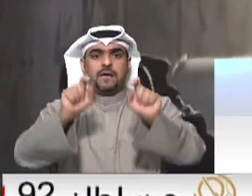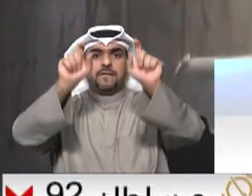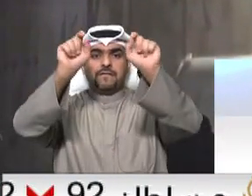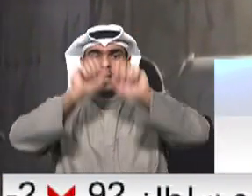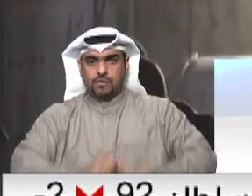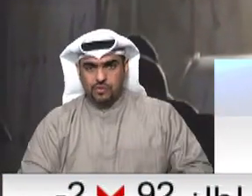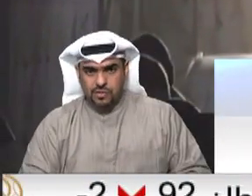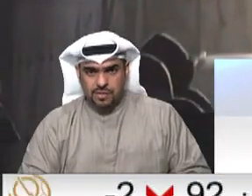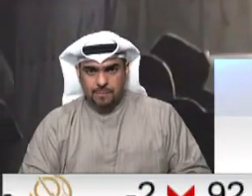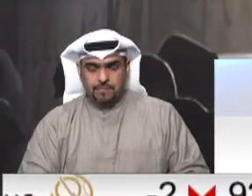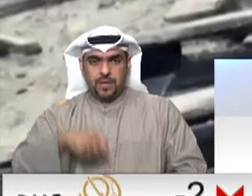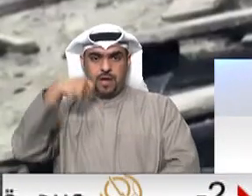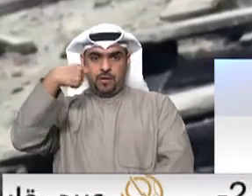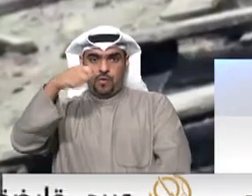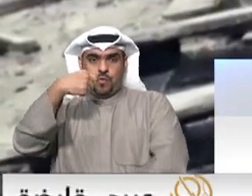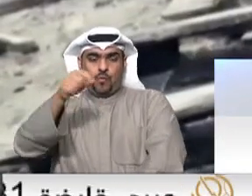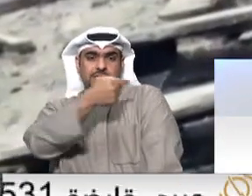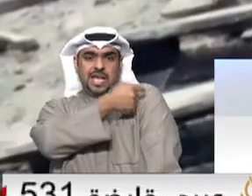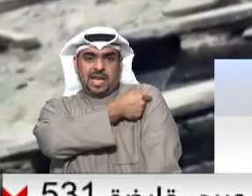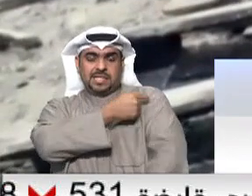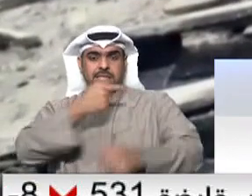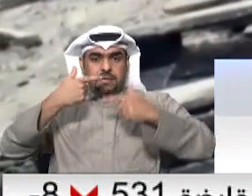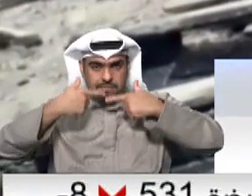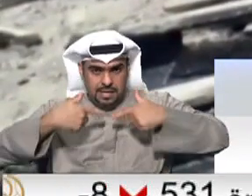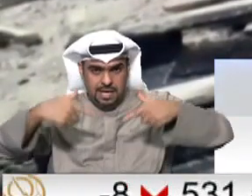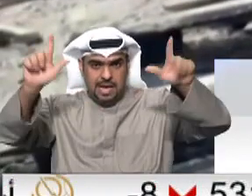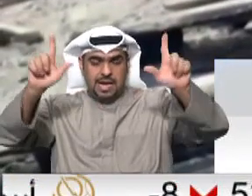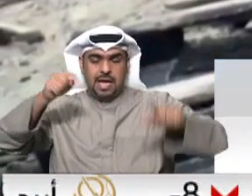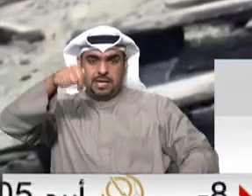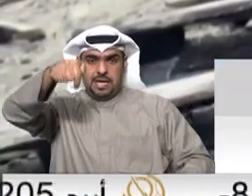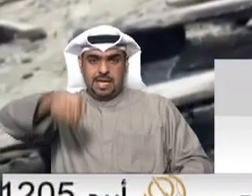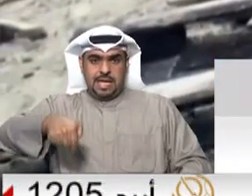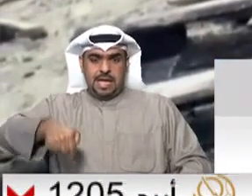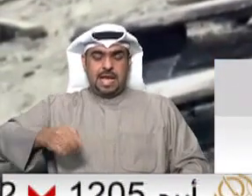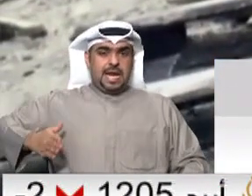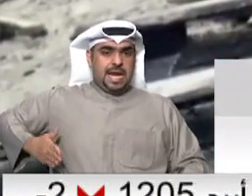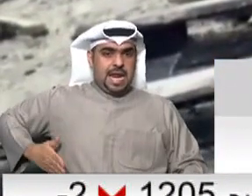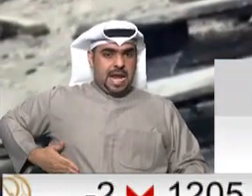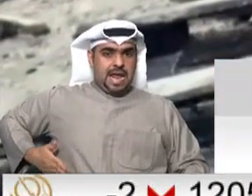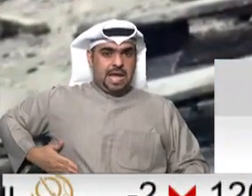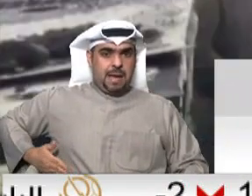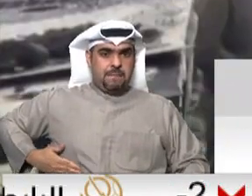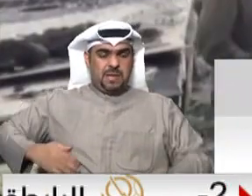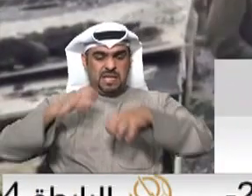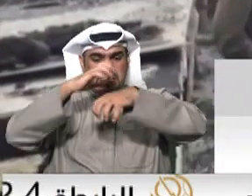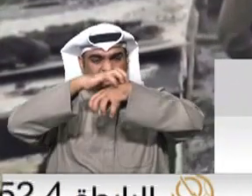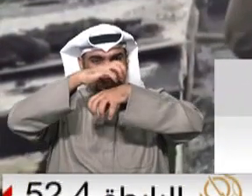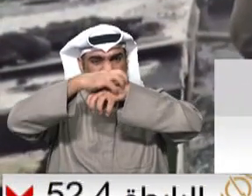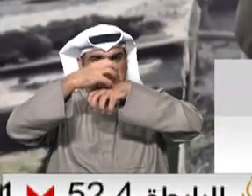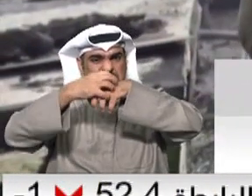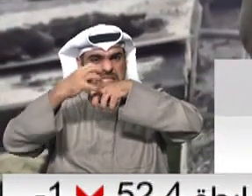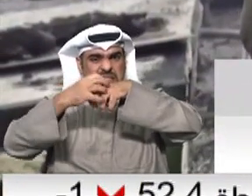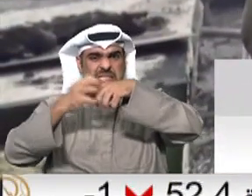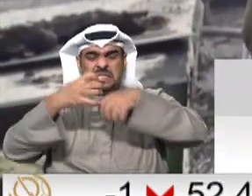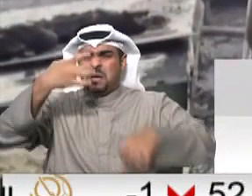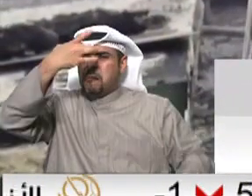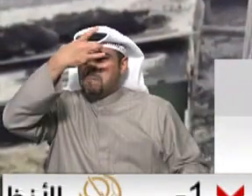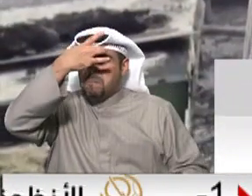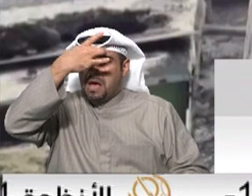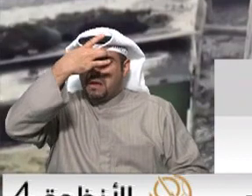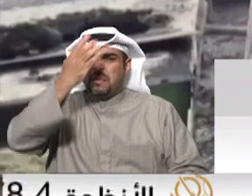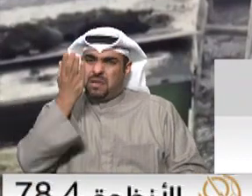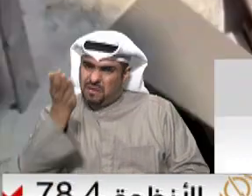إصابة بمرض التهاب الكبد الوبائي وانتشار غير مسبوق لأمراض الالتهابات الجلدية